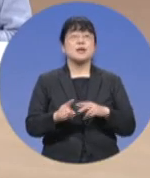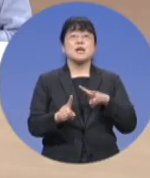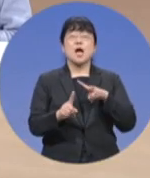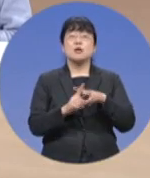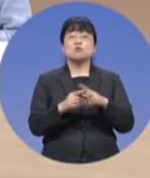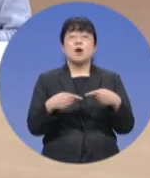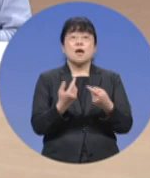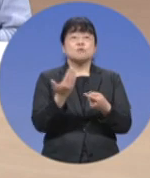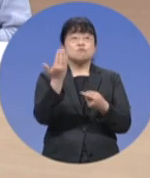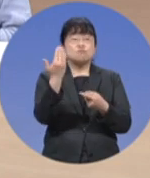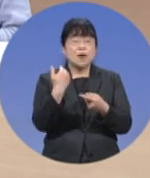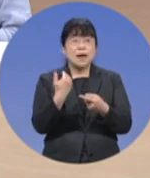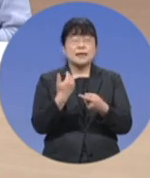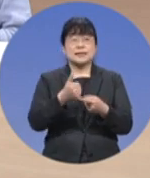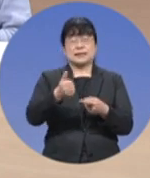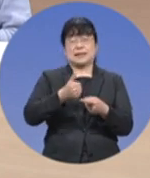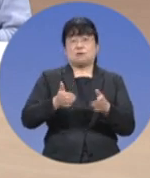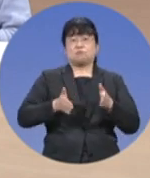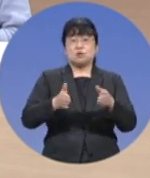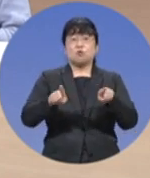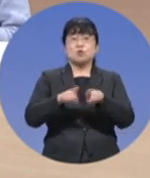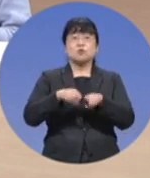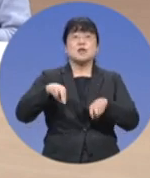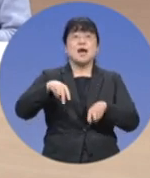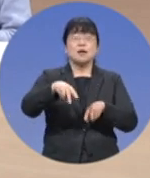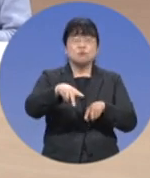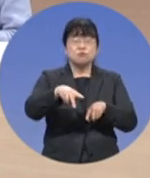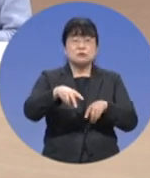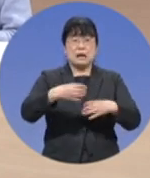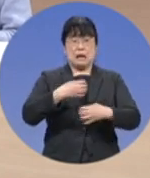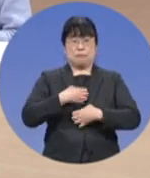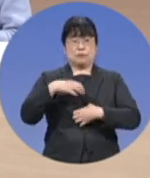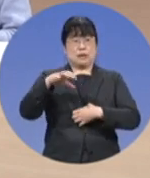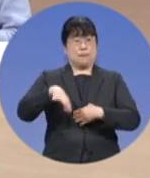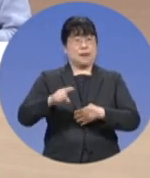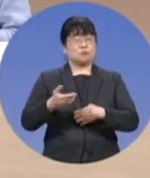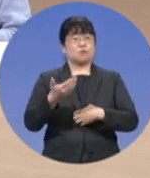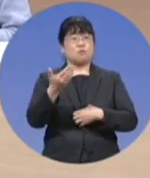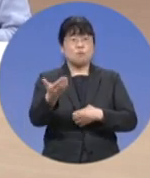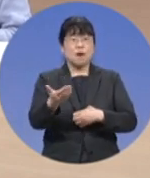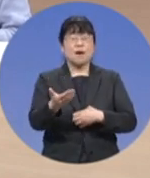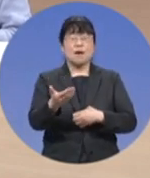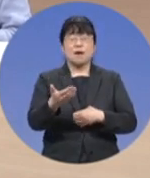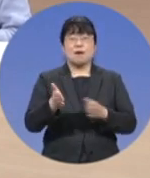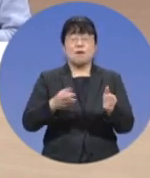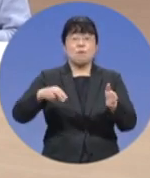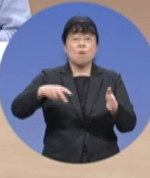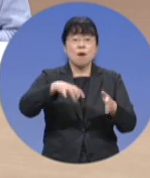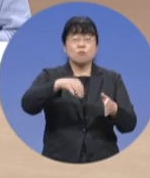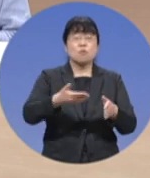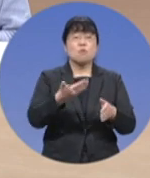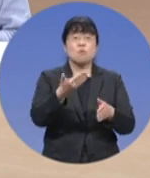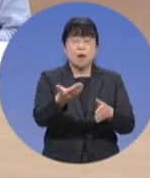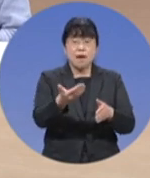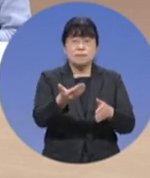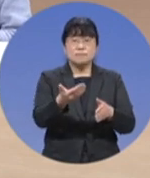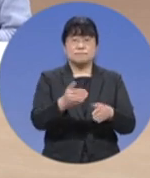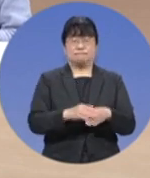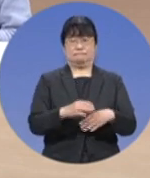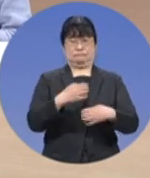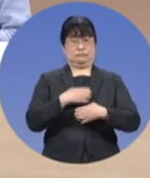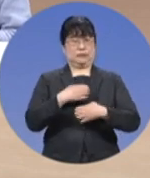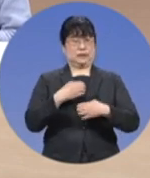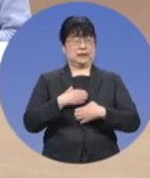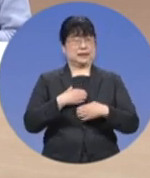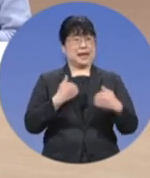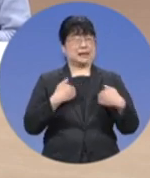校に上がる前に通学路を一緒に歩いて、危険な場所はどこなのか、横断歩道はどこにあるのか、どんな